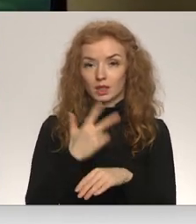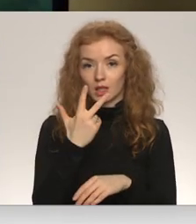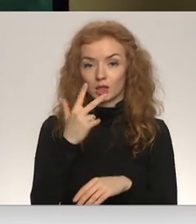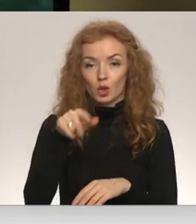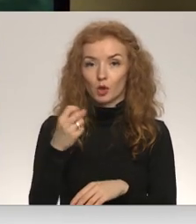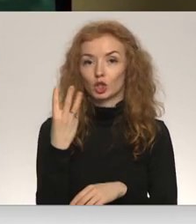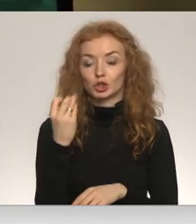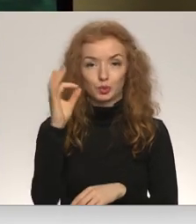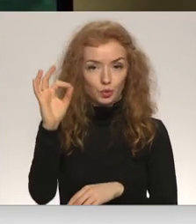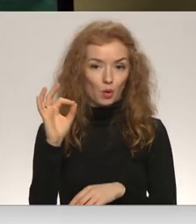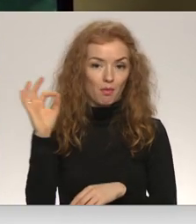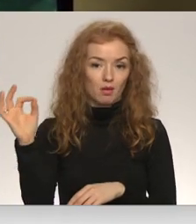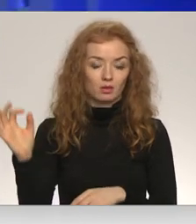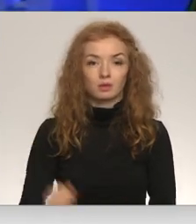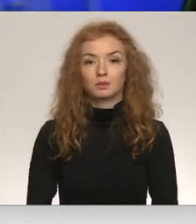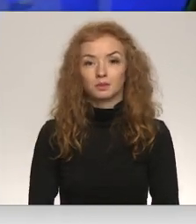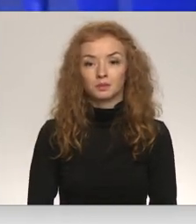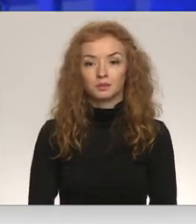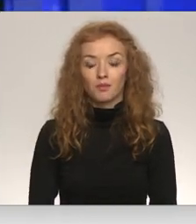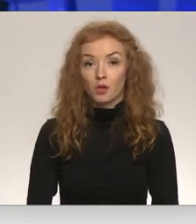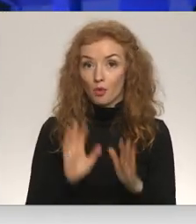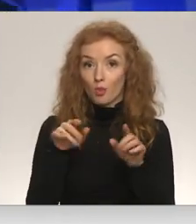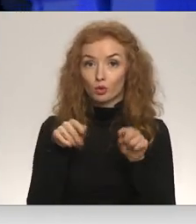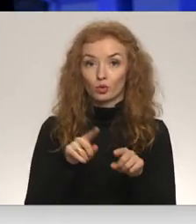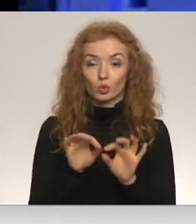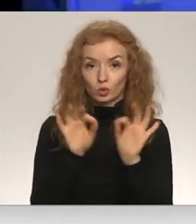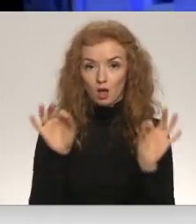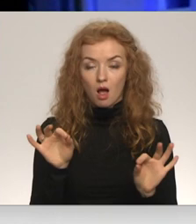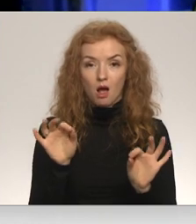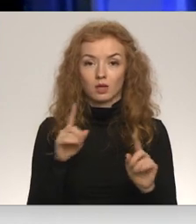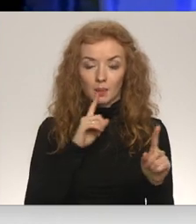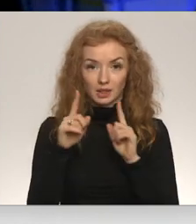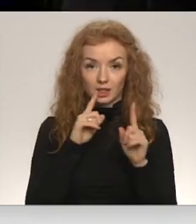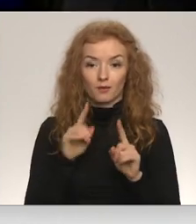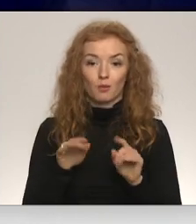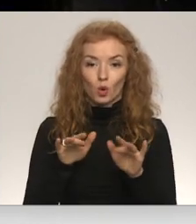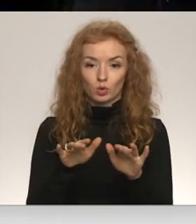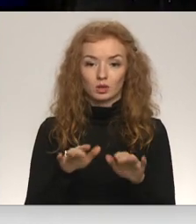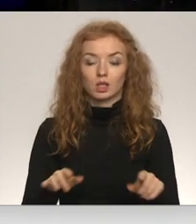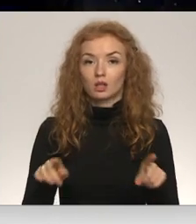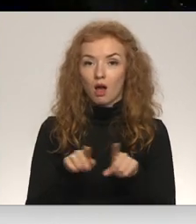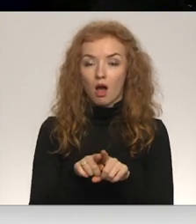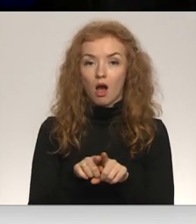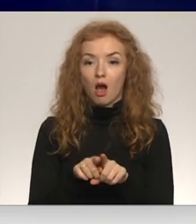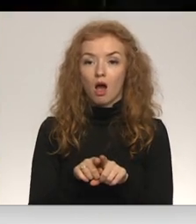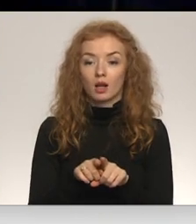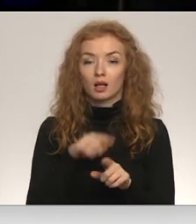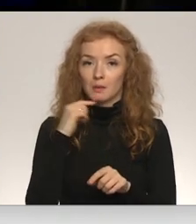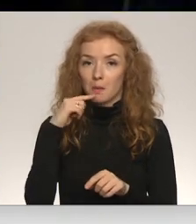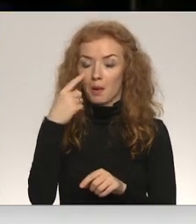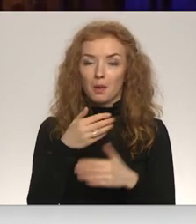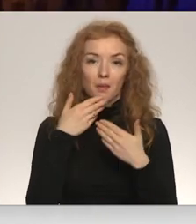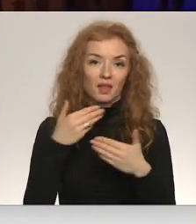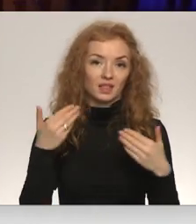3,14 promiļu koncentrāciju. Par notikušo uzsākts administratīvais process. Tāpat vēlamies izteikt